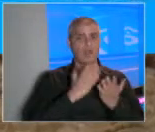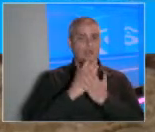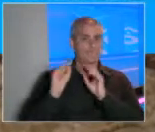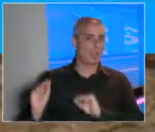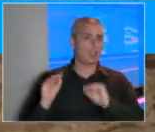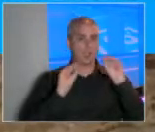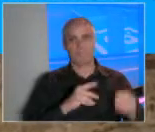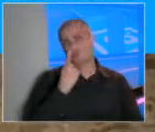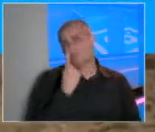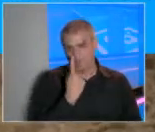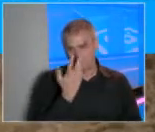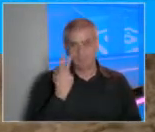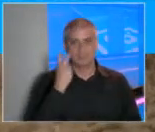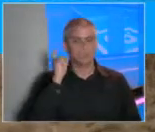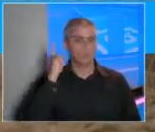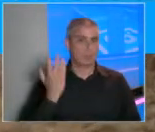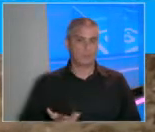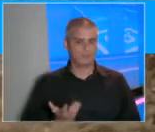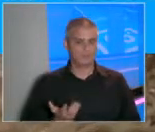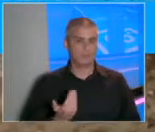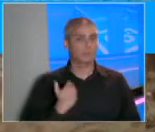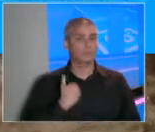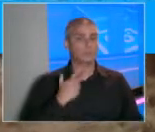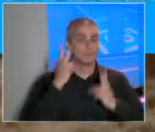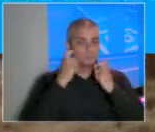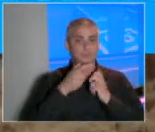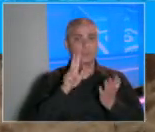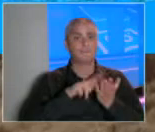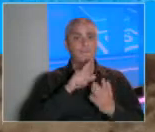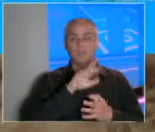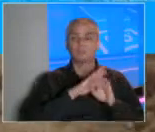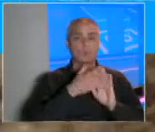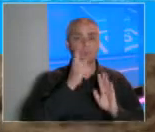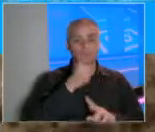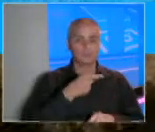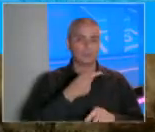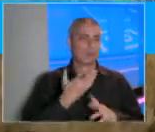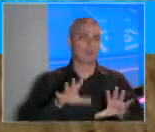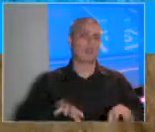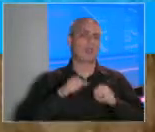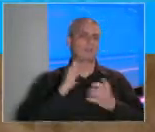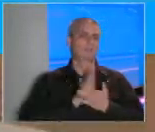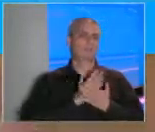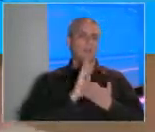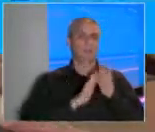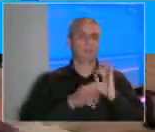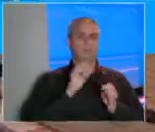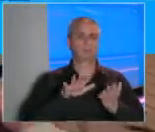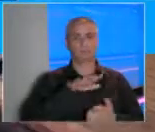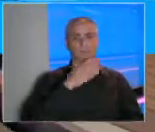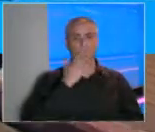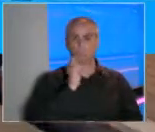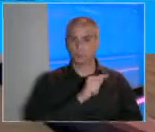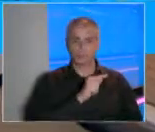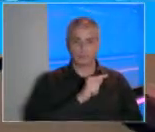פינוי אחד לפני 20 שנה. אנחנו מצפים שבגץ, כל מה שהוא צריך זה לאמץ את הפסיקה של בית המשפט המחוזי